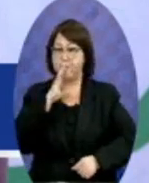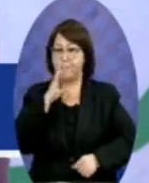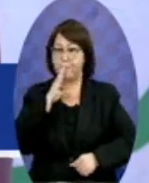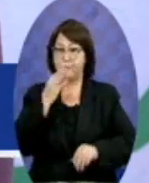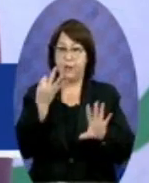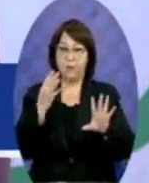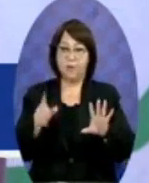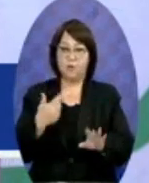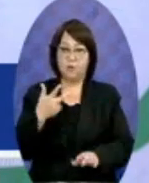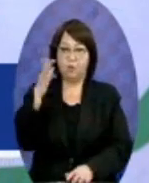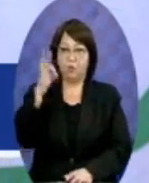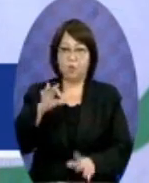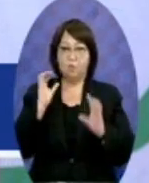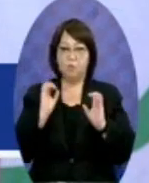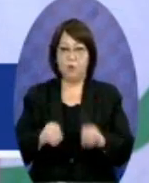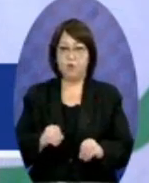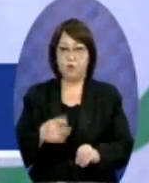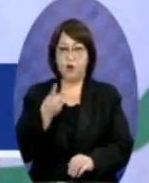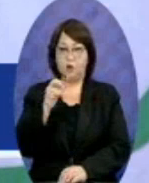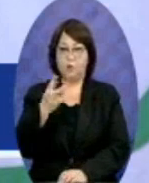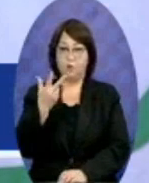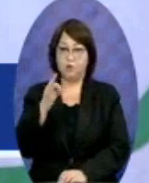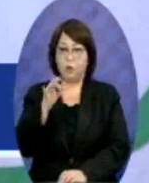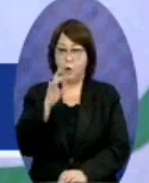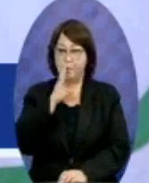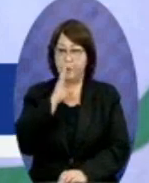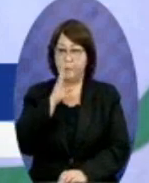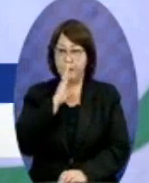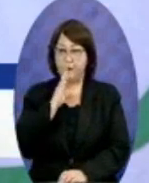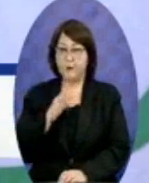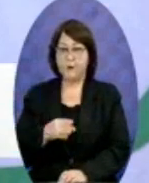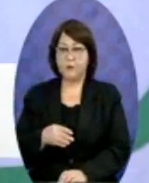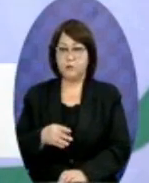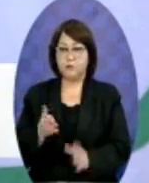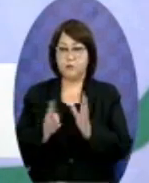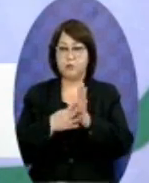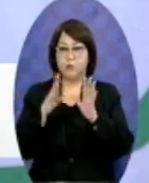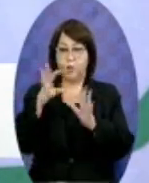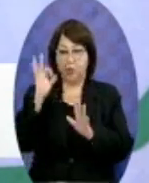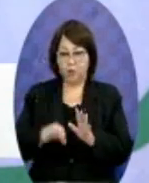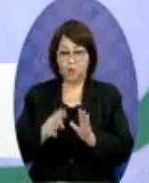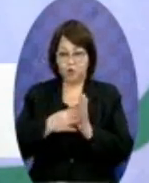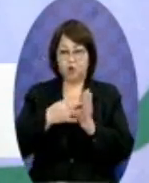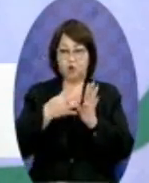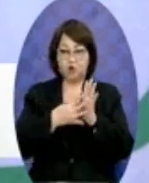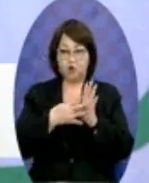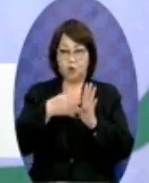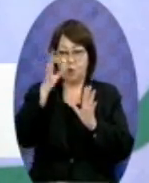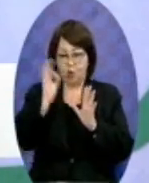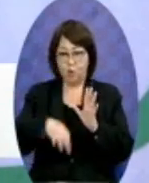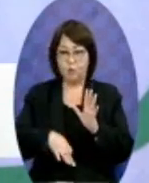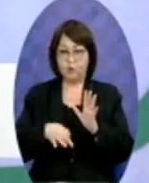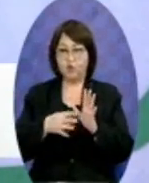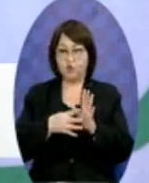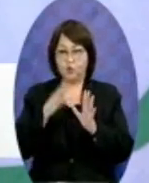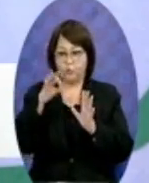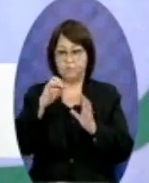нар 8.3% төргөн, 2030 он гэхэд бид нар 9% төргөн гэсэн ийм том зорилт тавьсан байдаг.